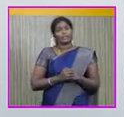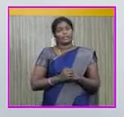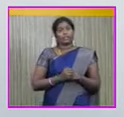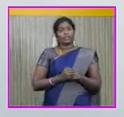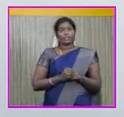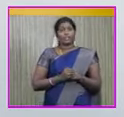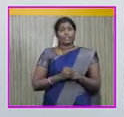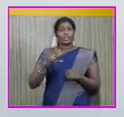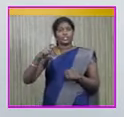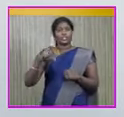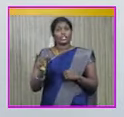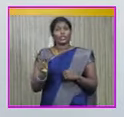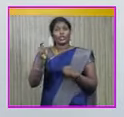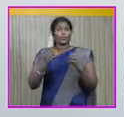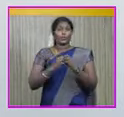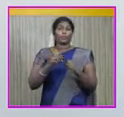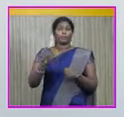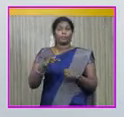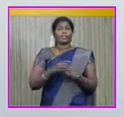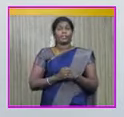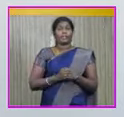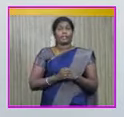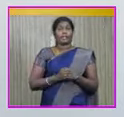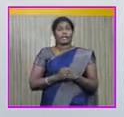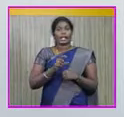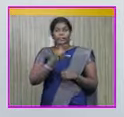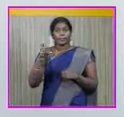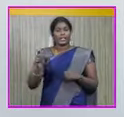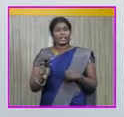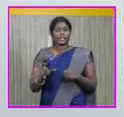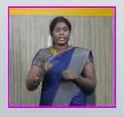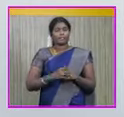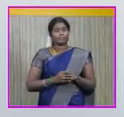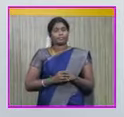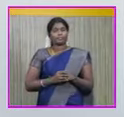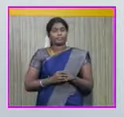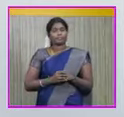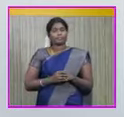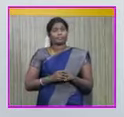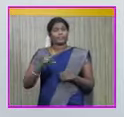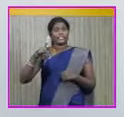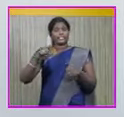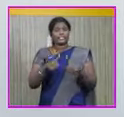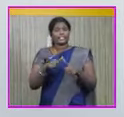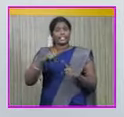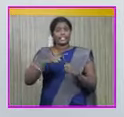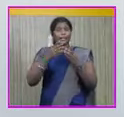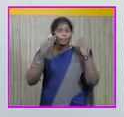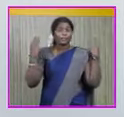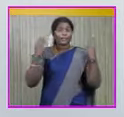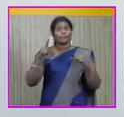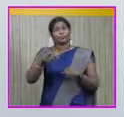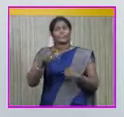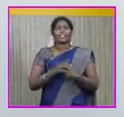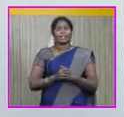அதாவது CUB அப்படின்ற முக்கோணம், அதை நம்ம கப் அப்படின்னு சொல்ல போகிறோம். அதே மாதிரி CAT அப்படின்ற இன்னொரு முக்கோணம், அதை கேட்